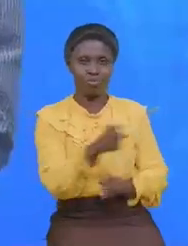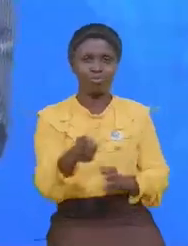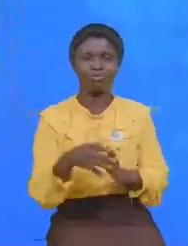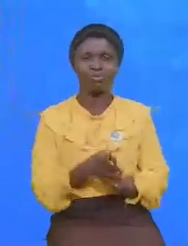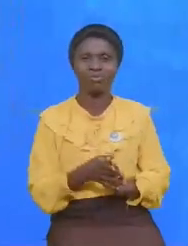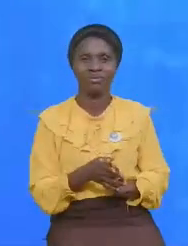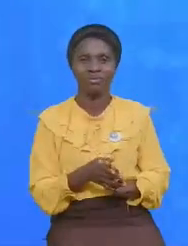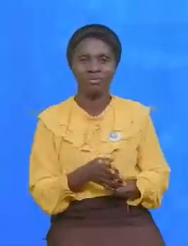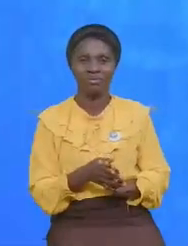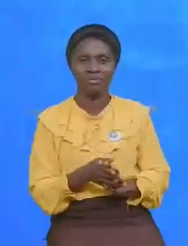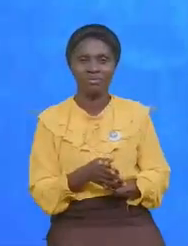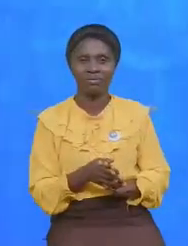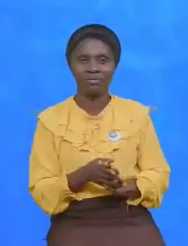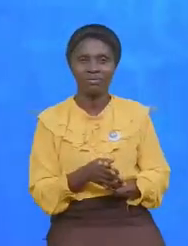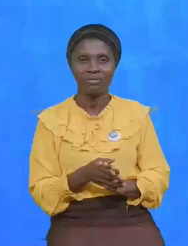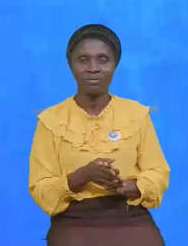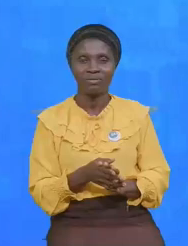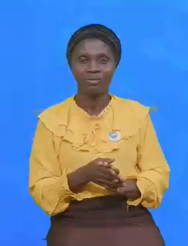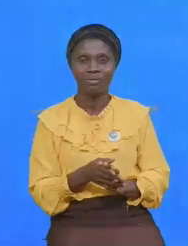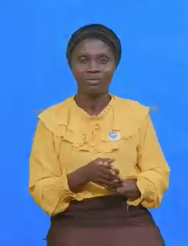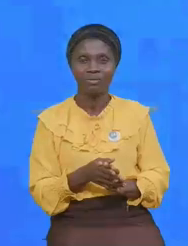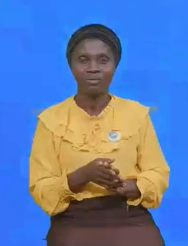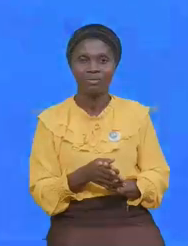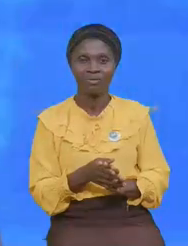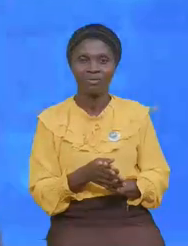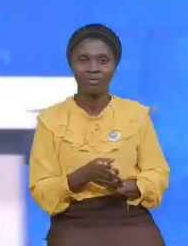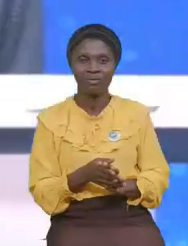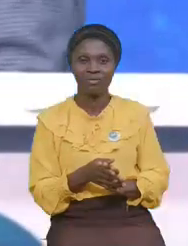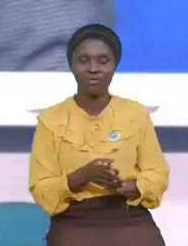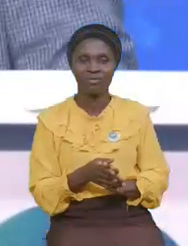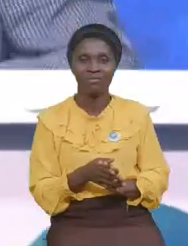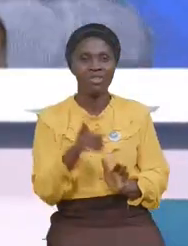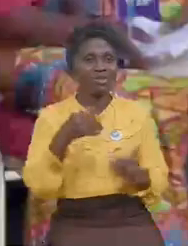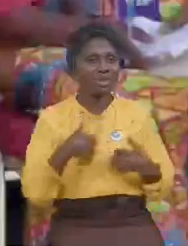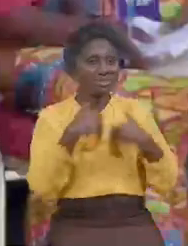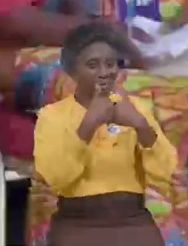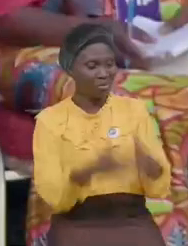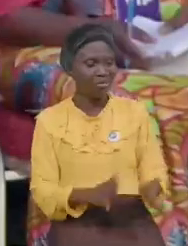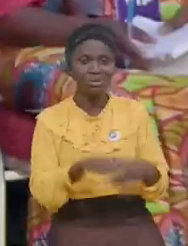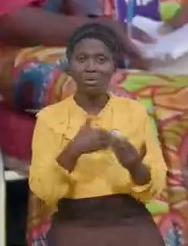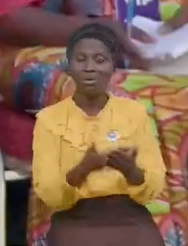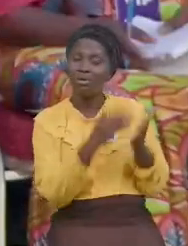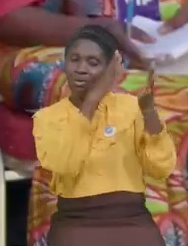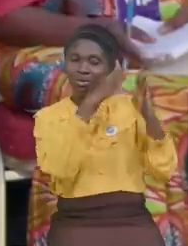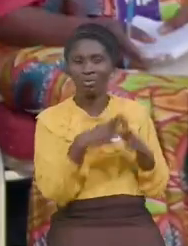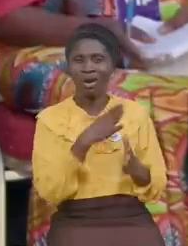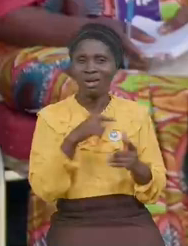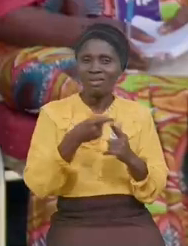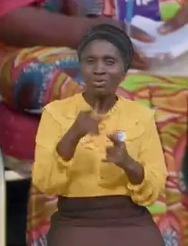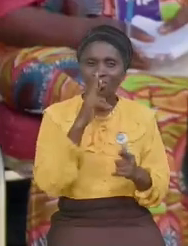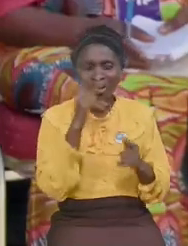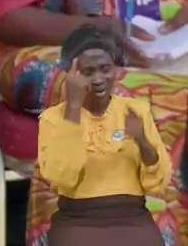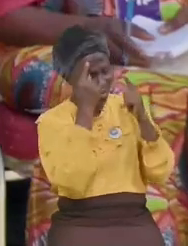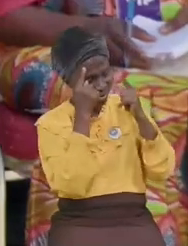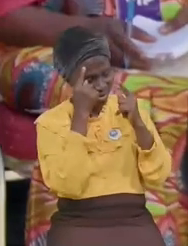qui vous ont entouré, vous ont écrasé, vous ont brisé. Vous avez perdu tout tout espoir. Vous